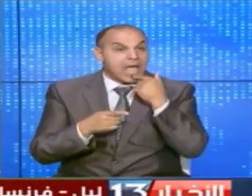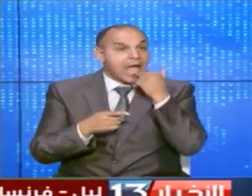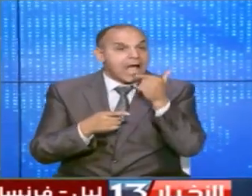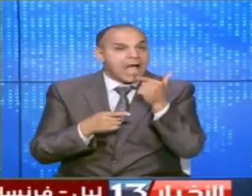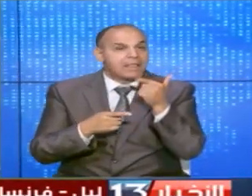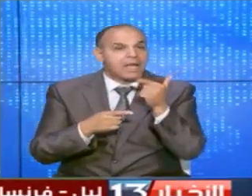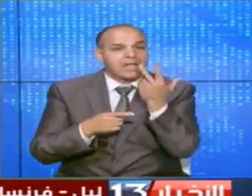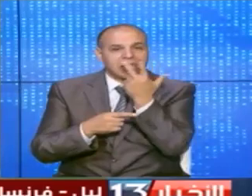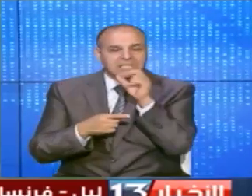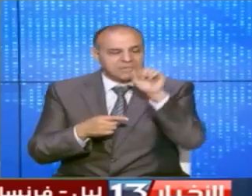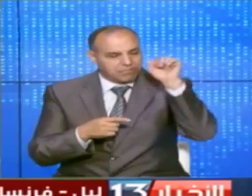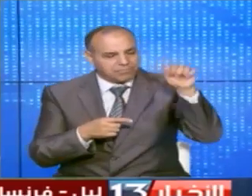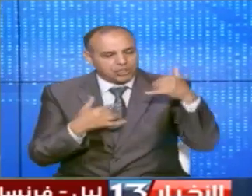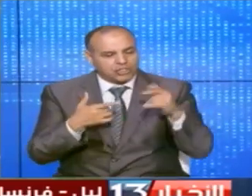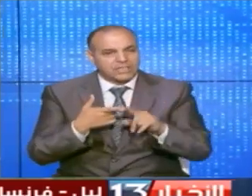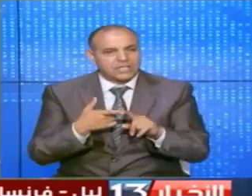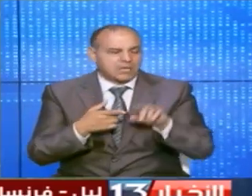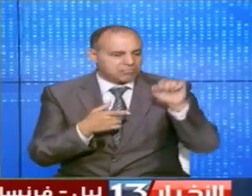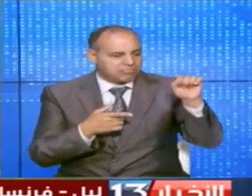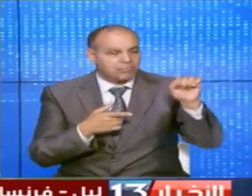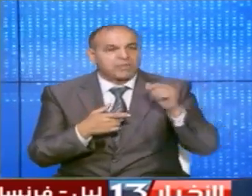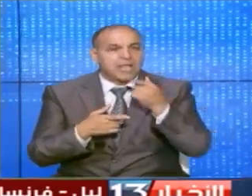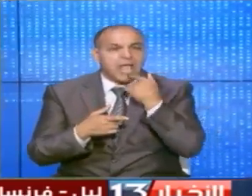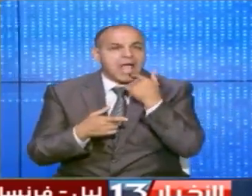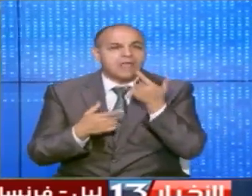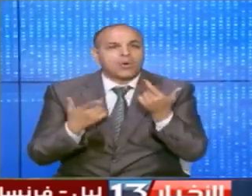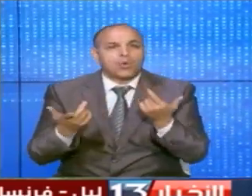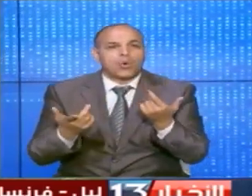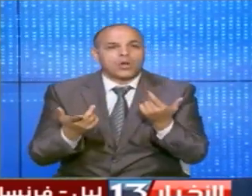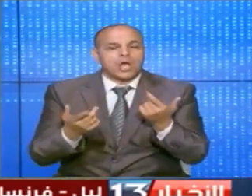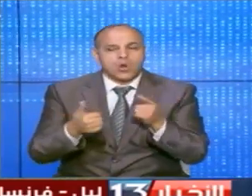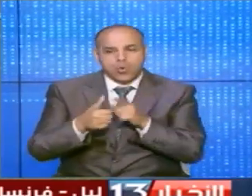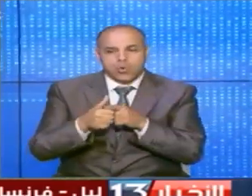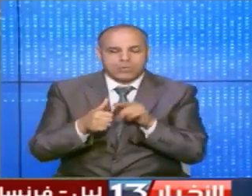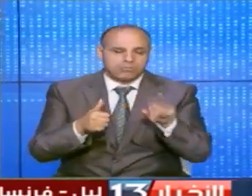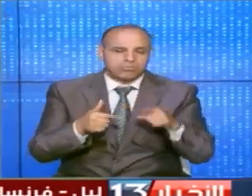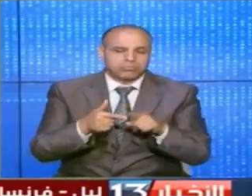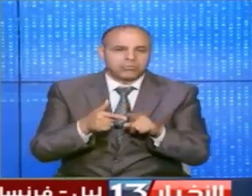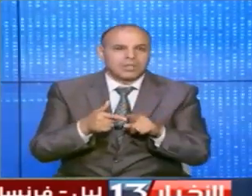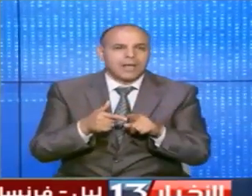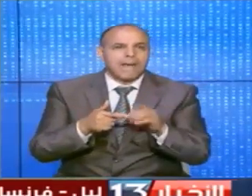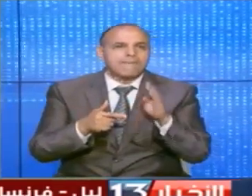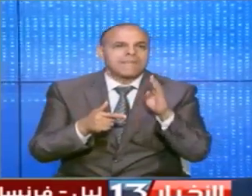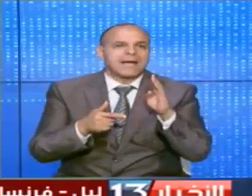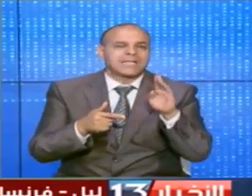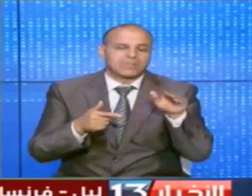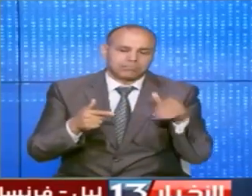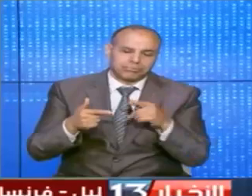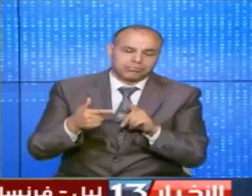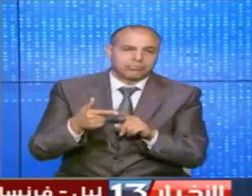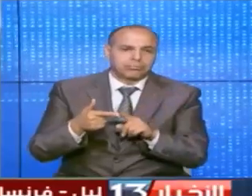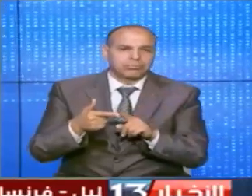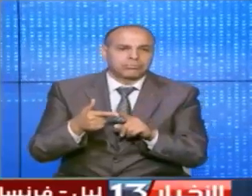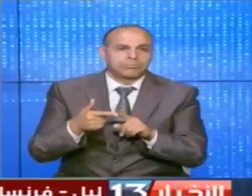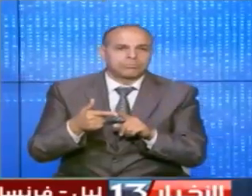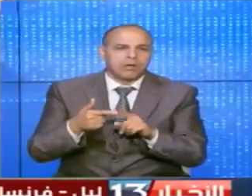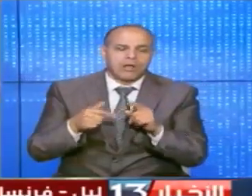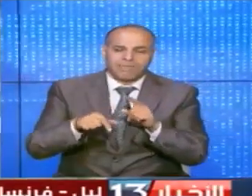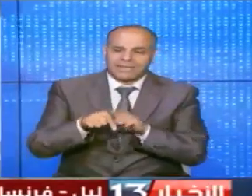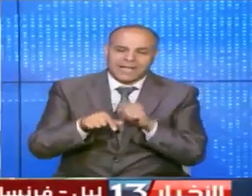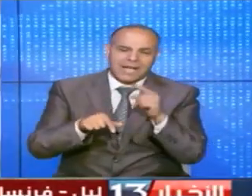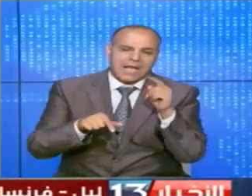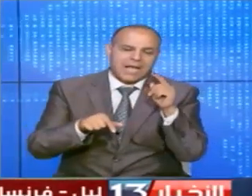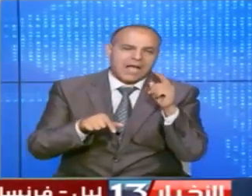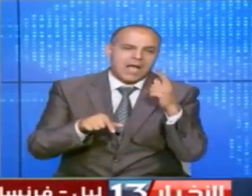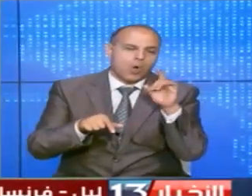ثلاثيه نظيفه في الشباك الكولومبيه تداول على تسجيلها كل من بغداد بنجاح من تصويبه في الدقيقه الخامسه